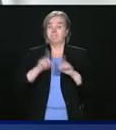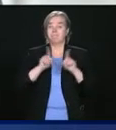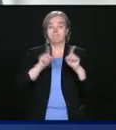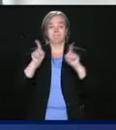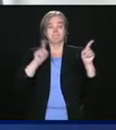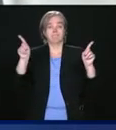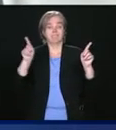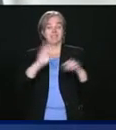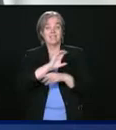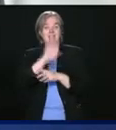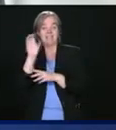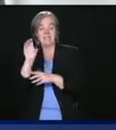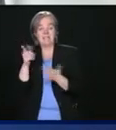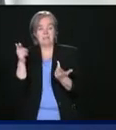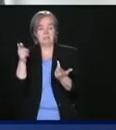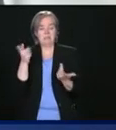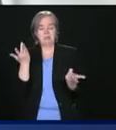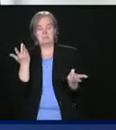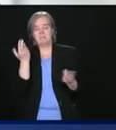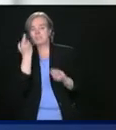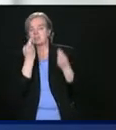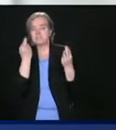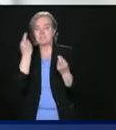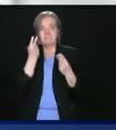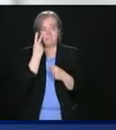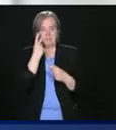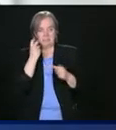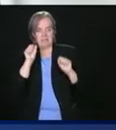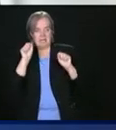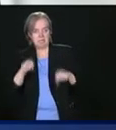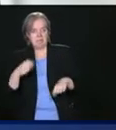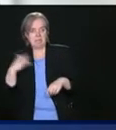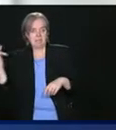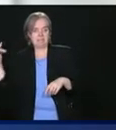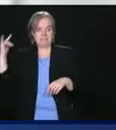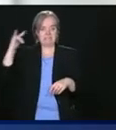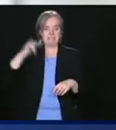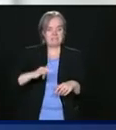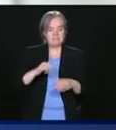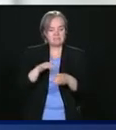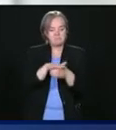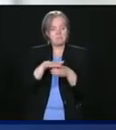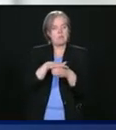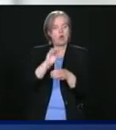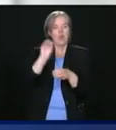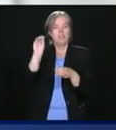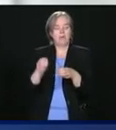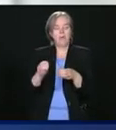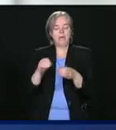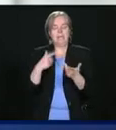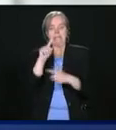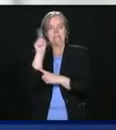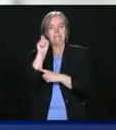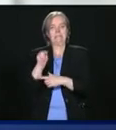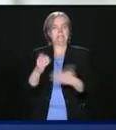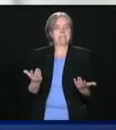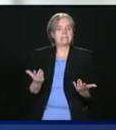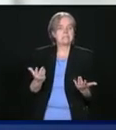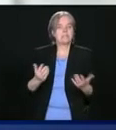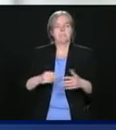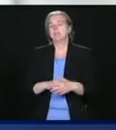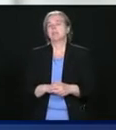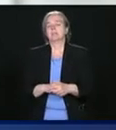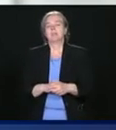leur personnel se demandent s'ils devront sauter dans un avion et se rendre à Ottawa demain. Évidemment, ce n'est